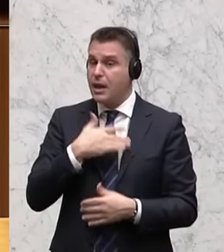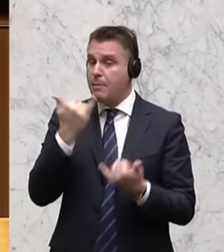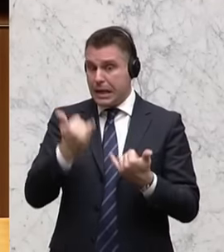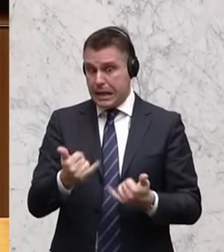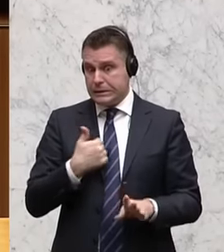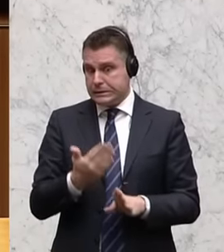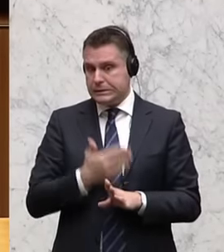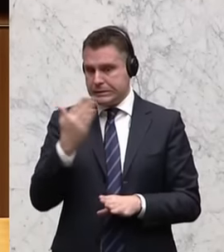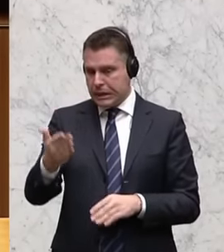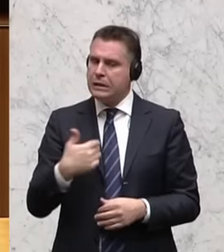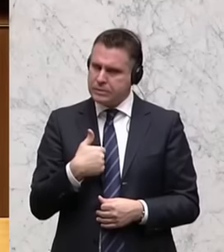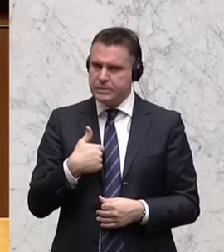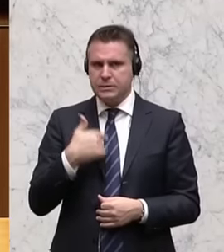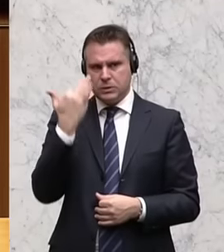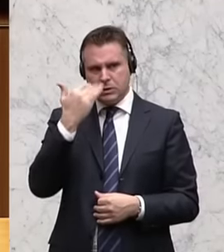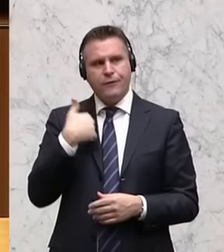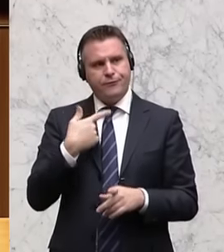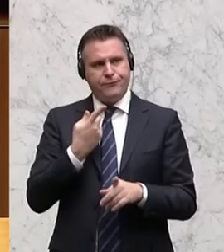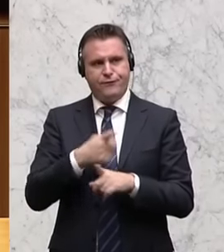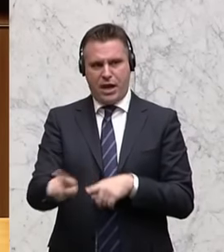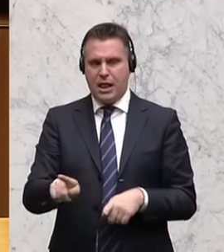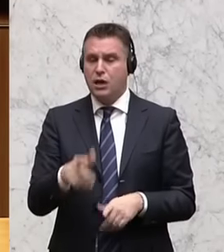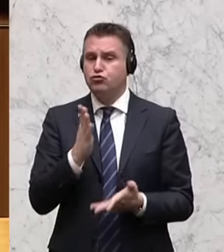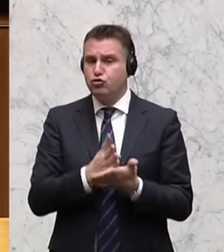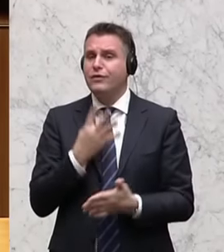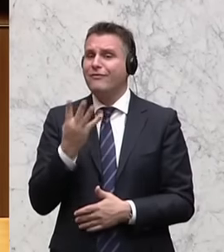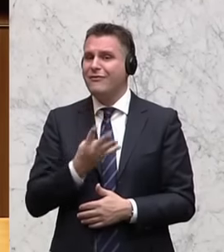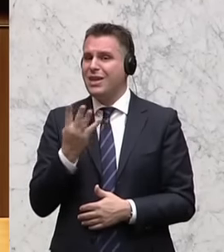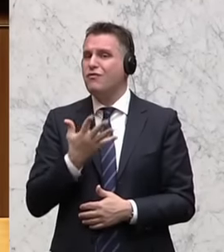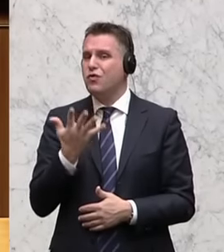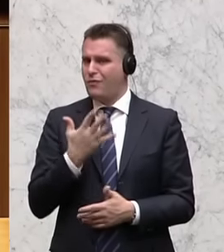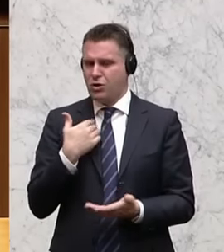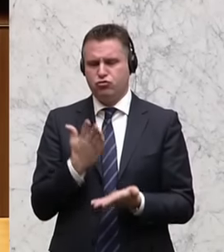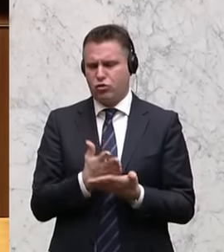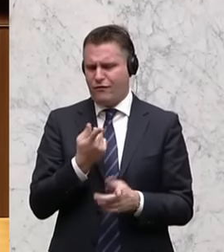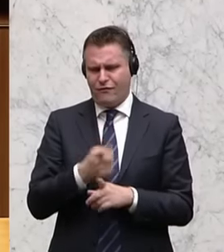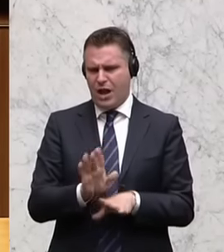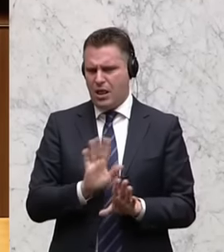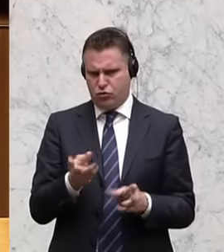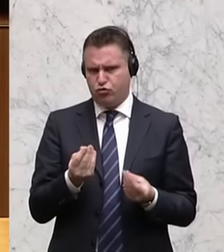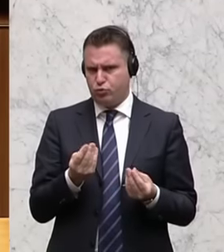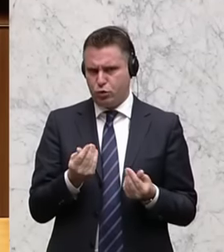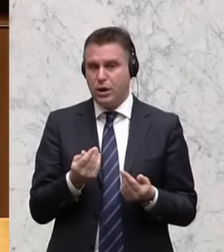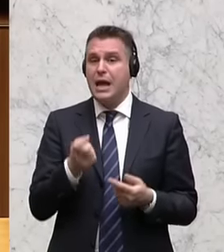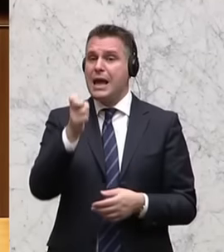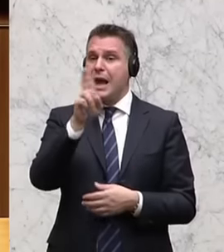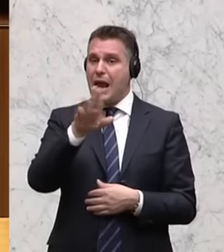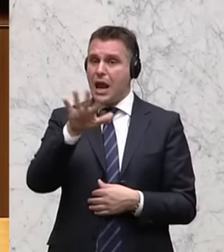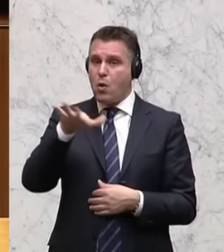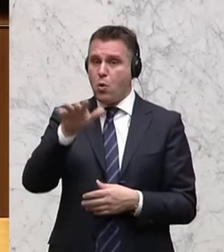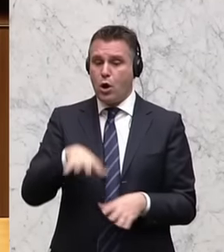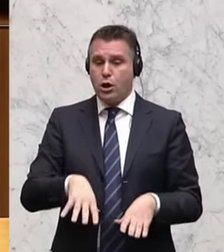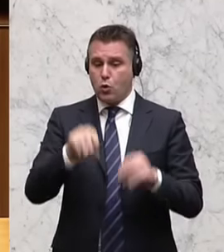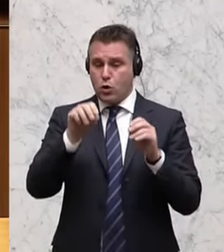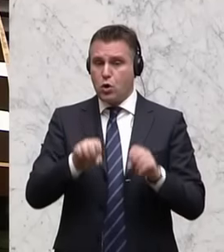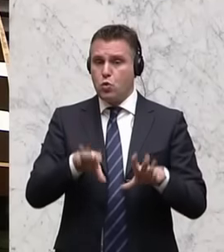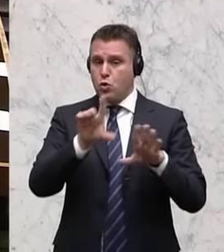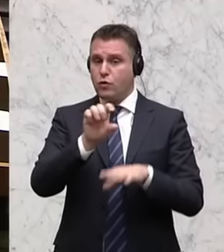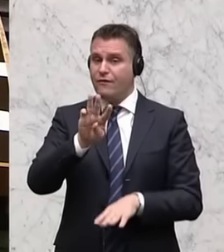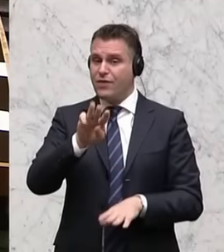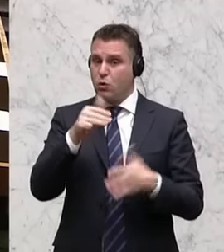heute sagen, ein Fehler. Seit 4, 5 Jahren sage ich das. Es hat sich sehr vieles getan und die Europäische Union, die 1994